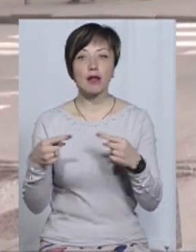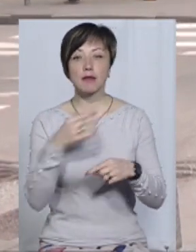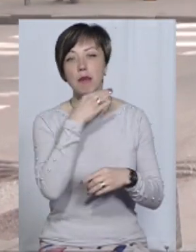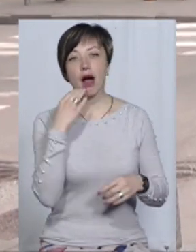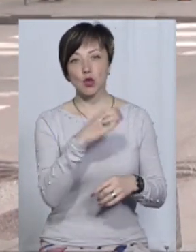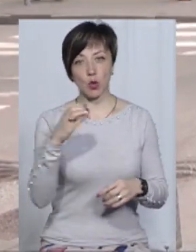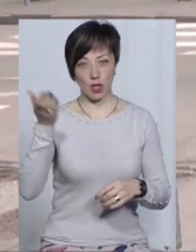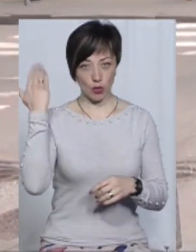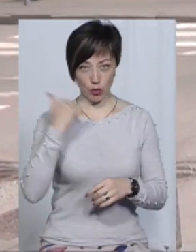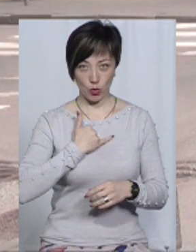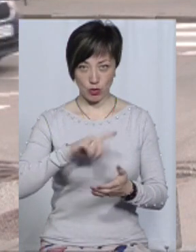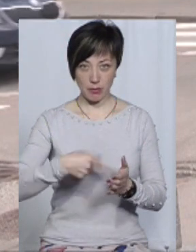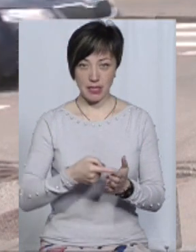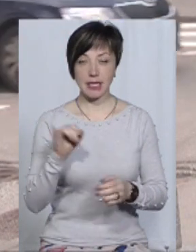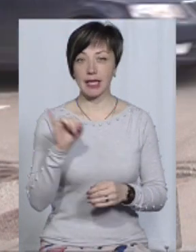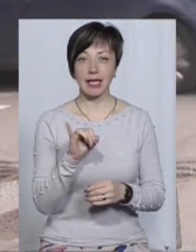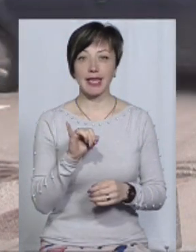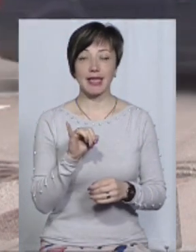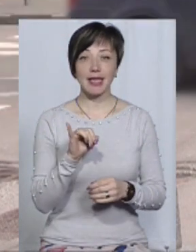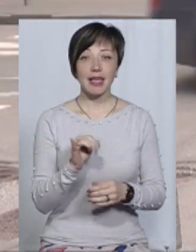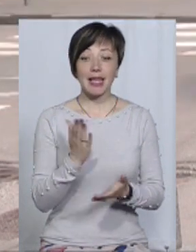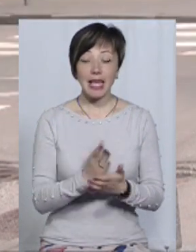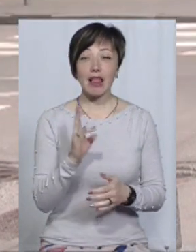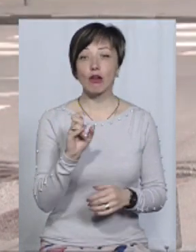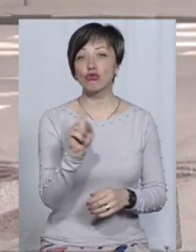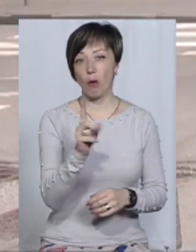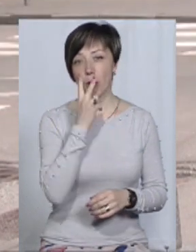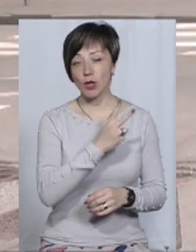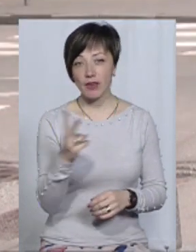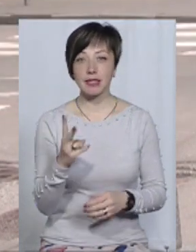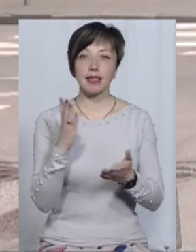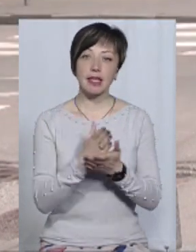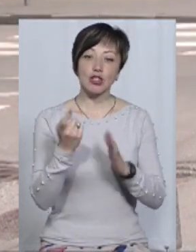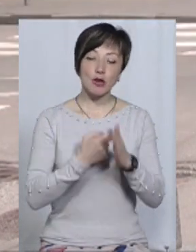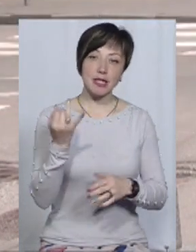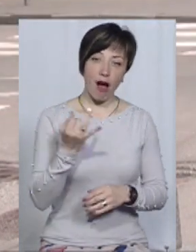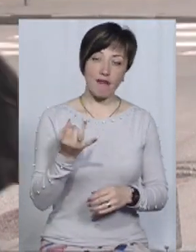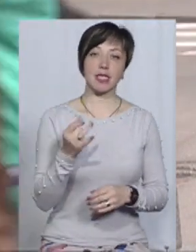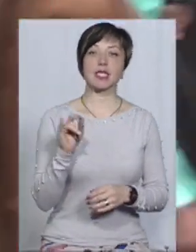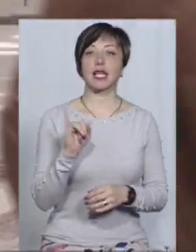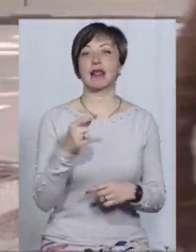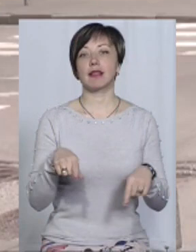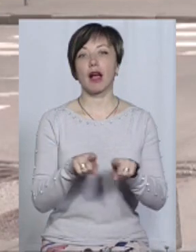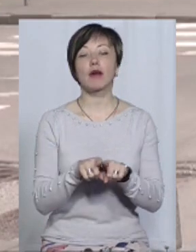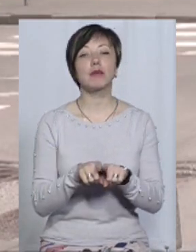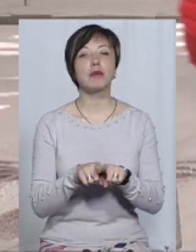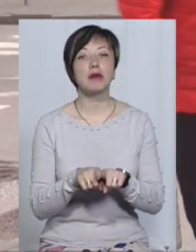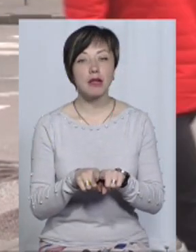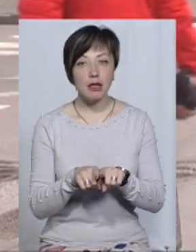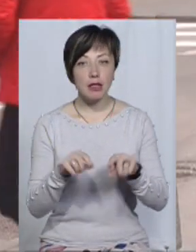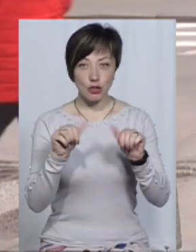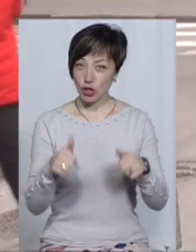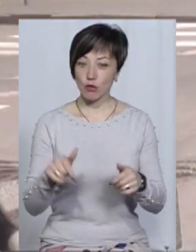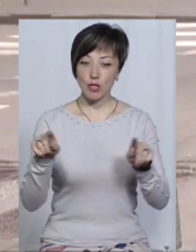багато століть тому у нашому місті. І є на що подивитися, є чим цікавитися, і от таким чином